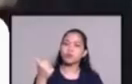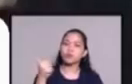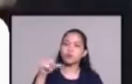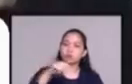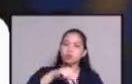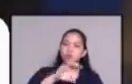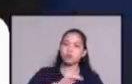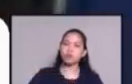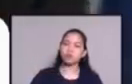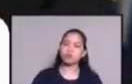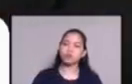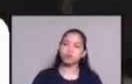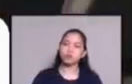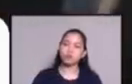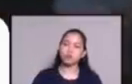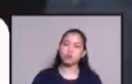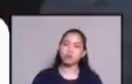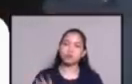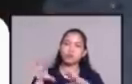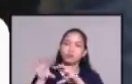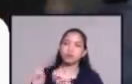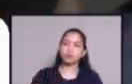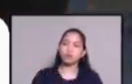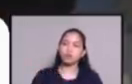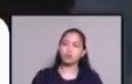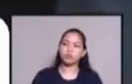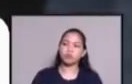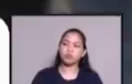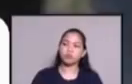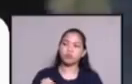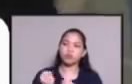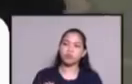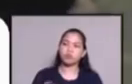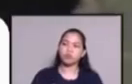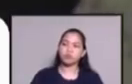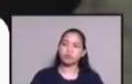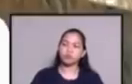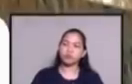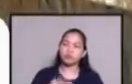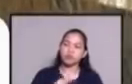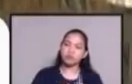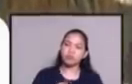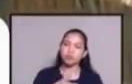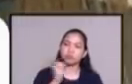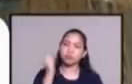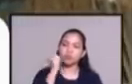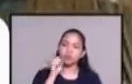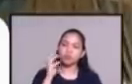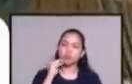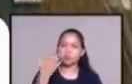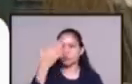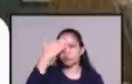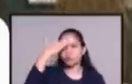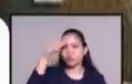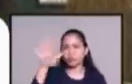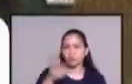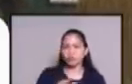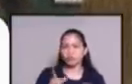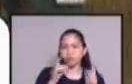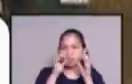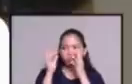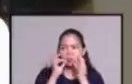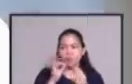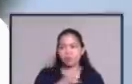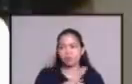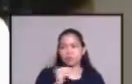Quezon City. Naaresto naman ang live-in partner ni Pasyon na si Sofia Mercado, pero wala raw siyang alam sa illegal na